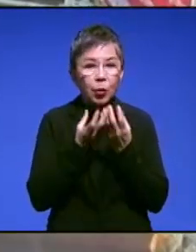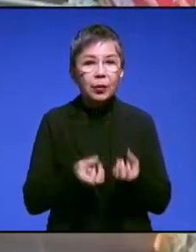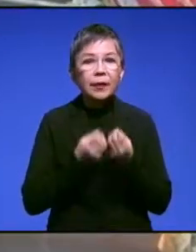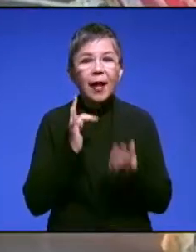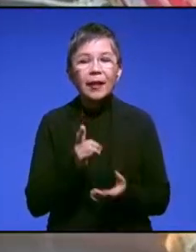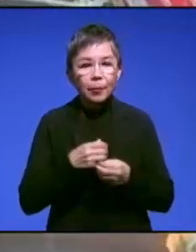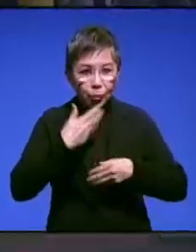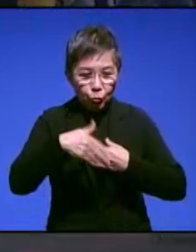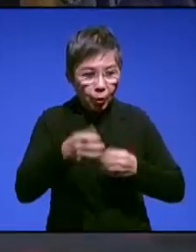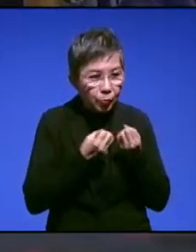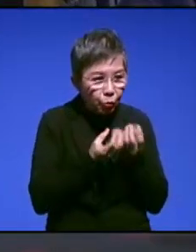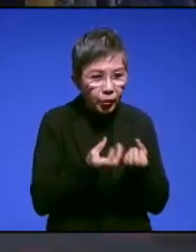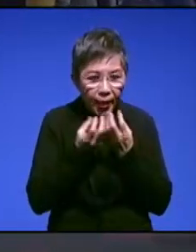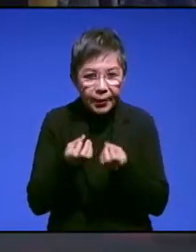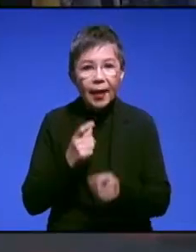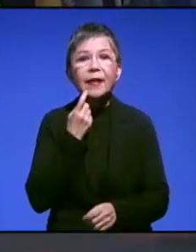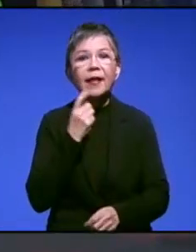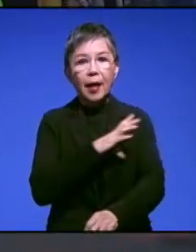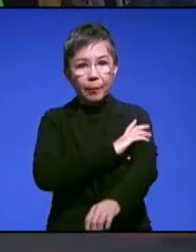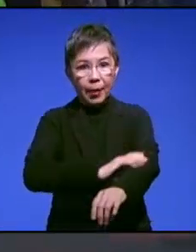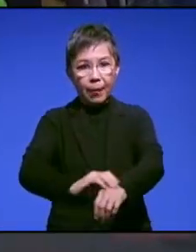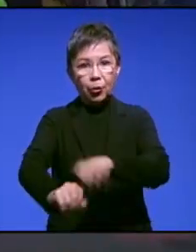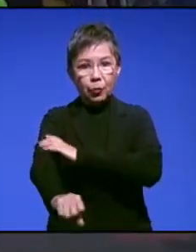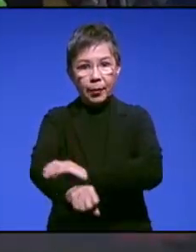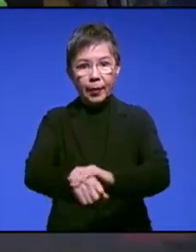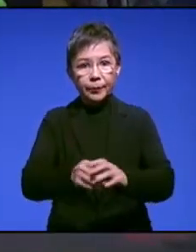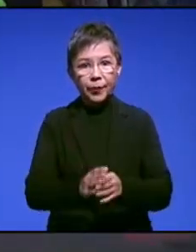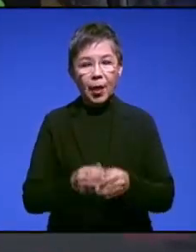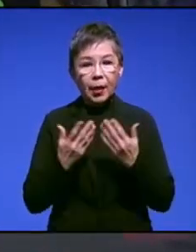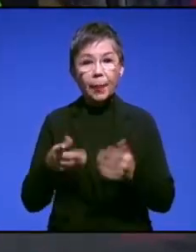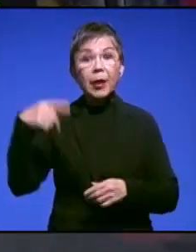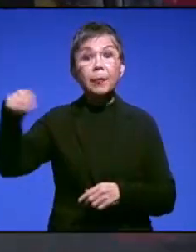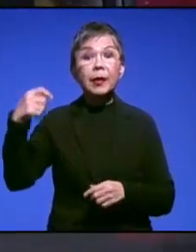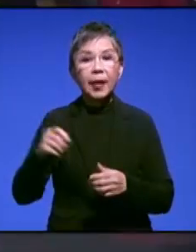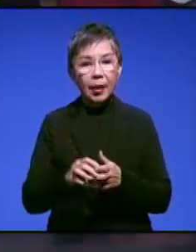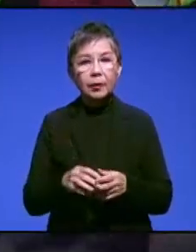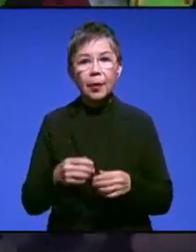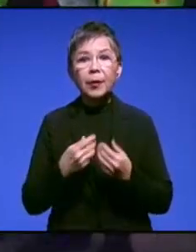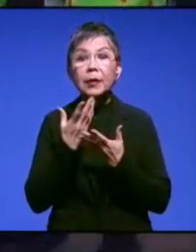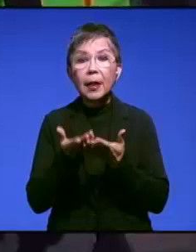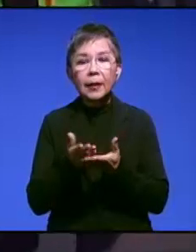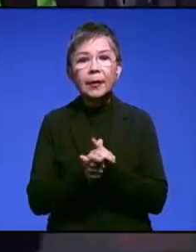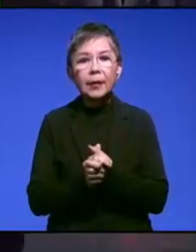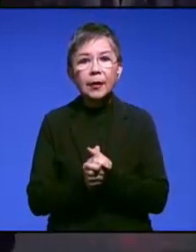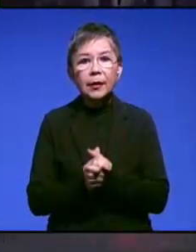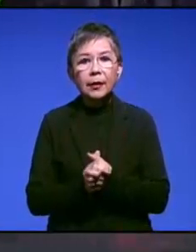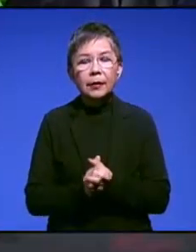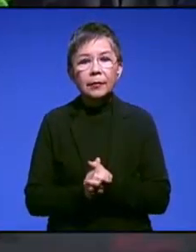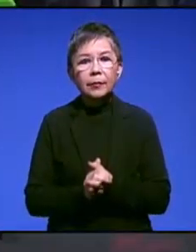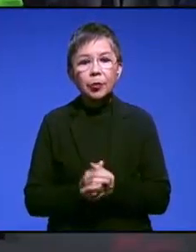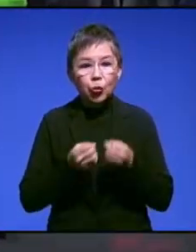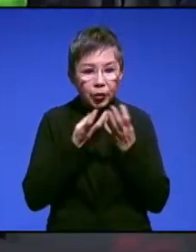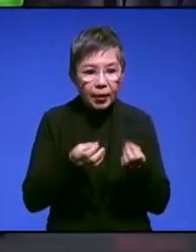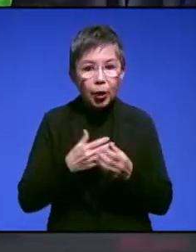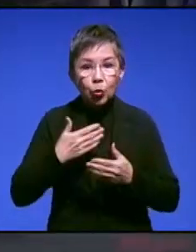menyosialisasikan aturan ini. Kami juga sampaikan juga kepada kementerian juga sehingga kami memperpanjang sosialisasinya karena ini